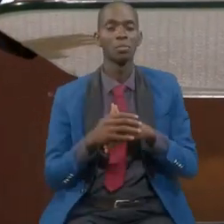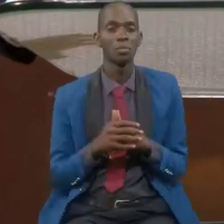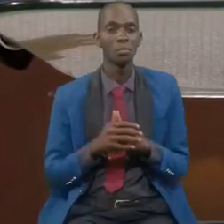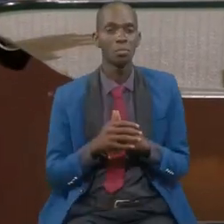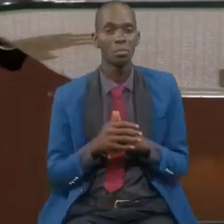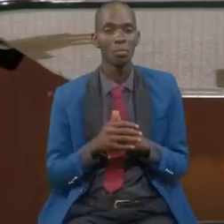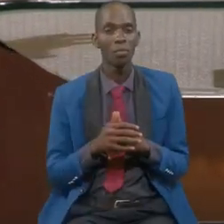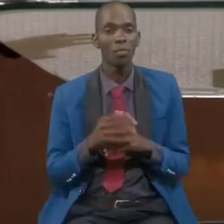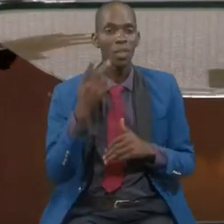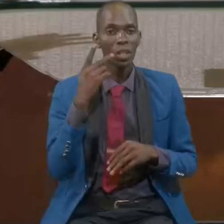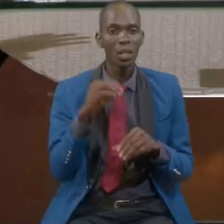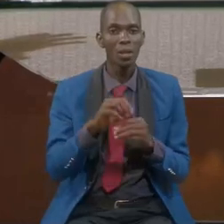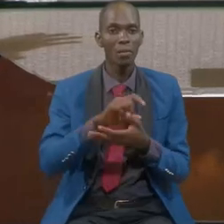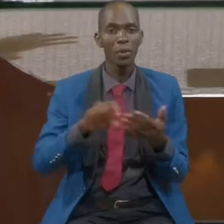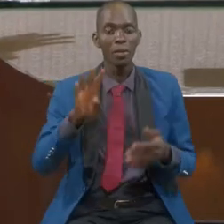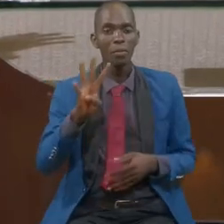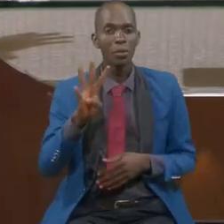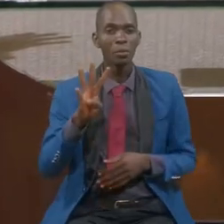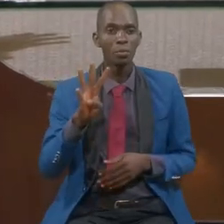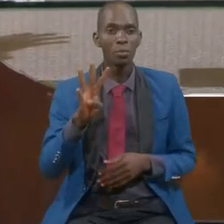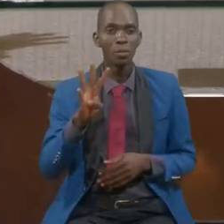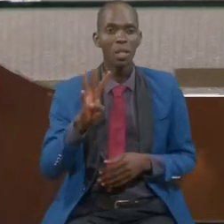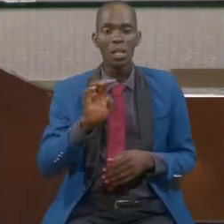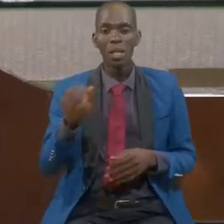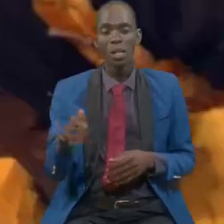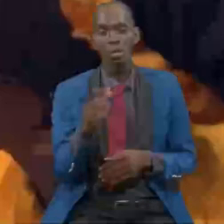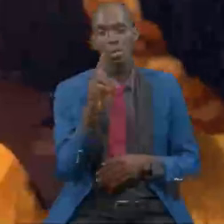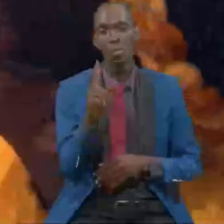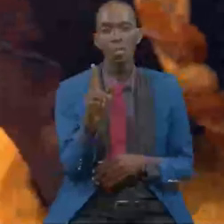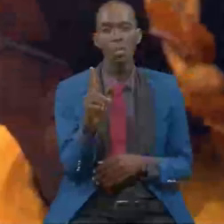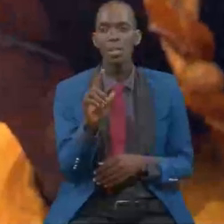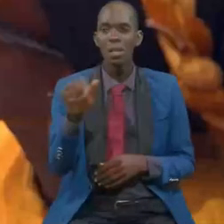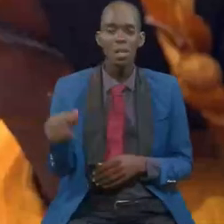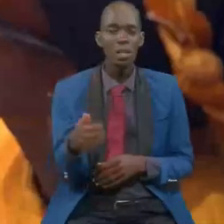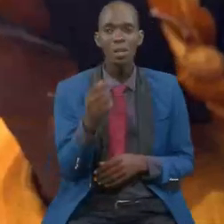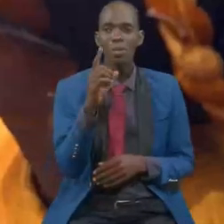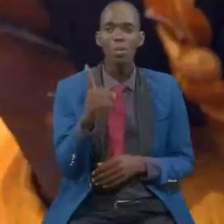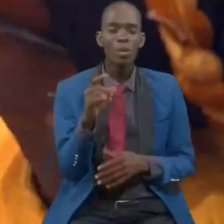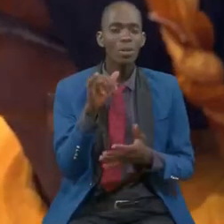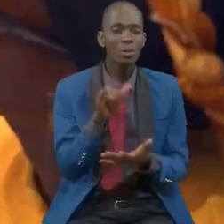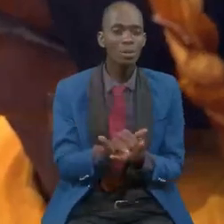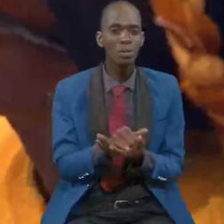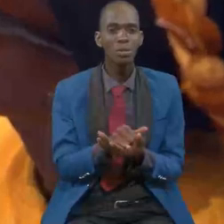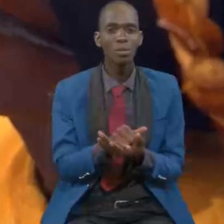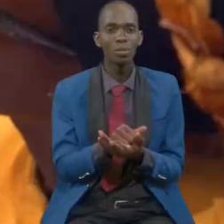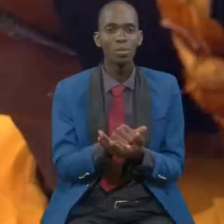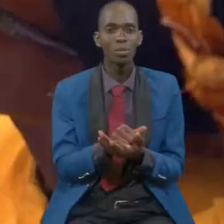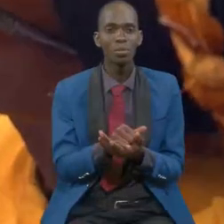royaume des cieux. Voyez le verset 4. C'est pourquoi